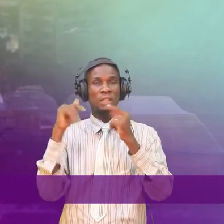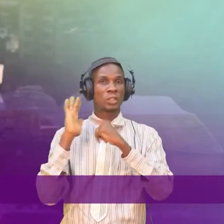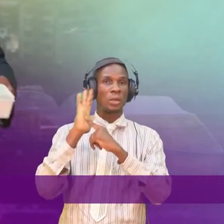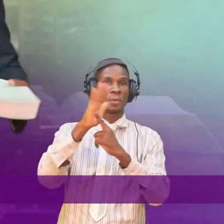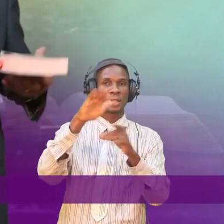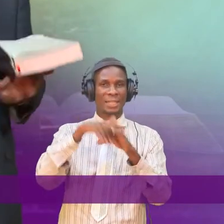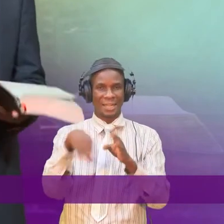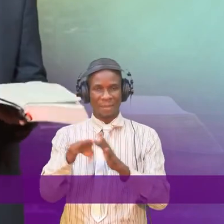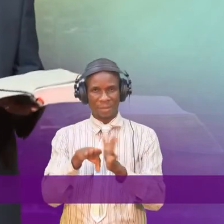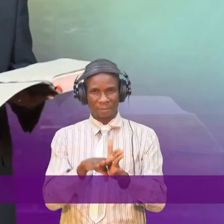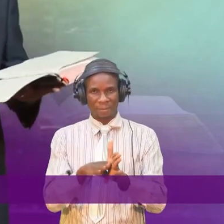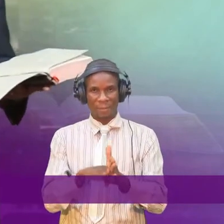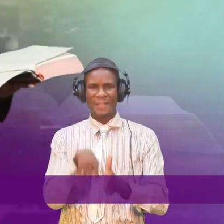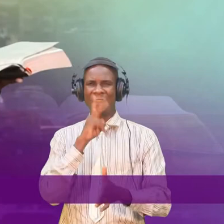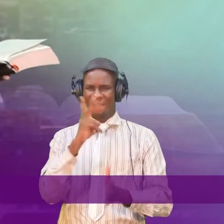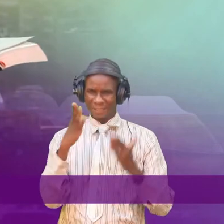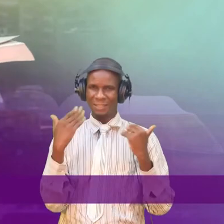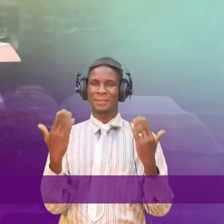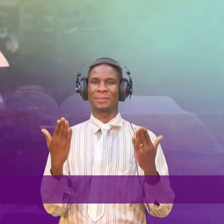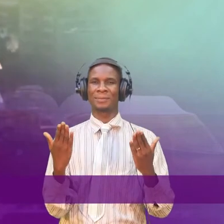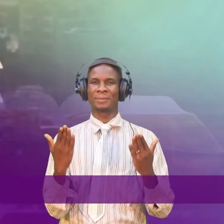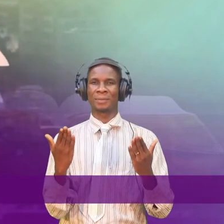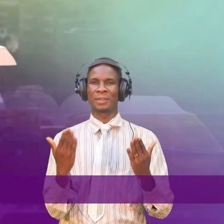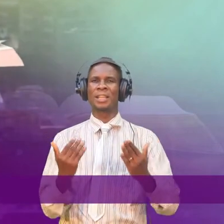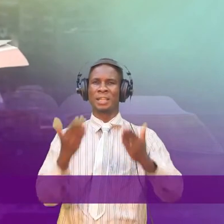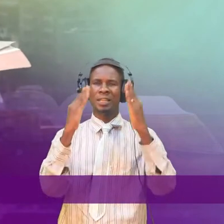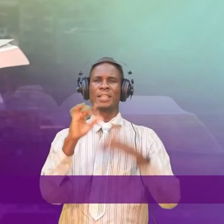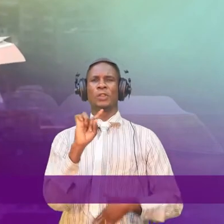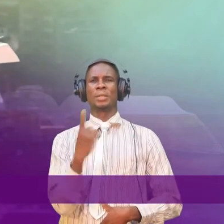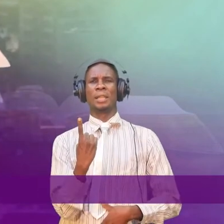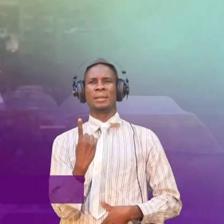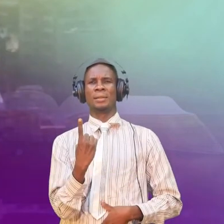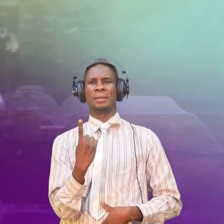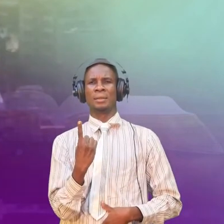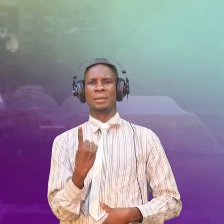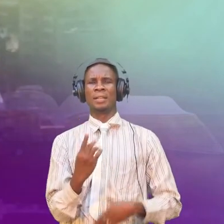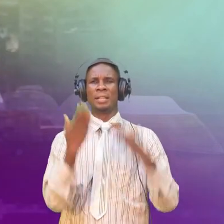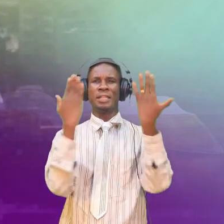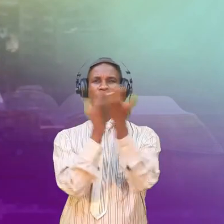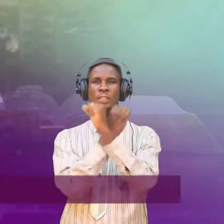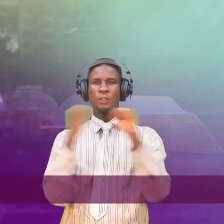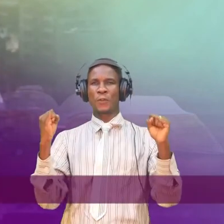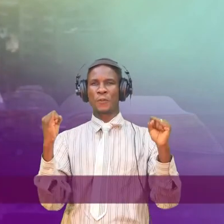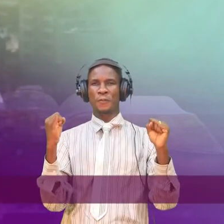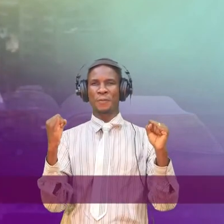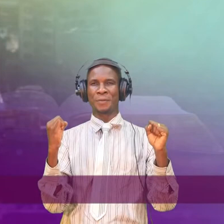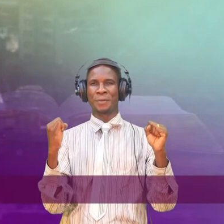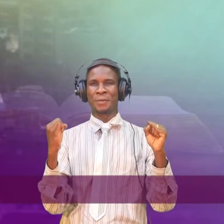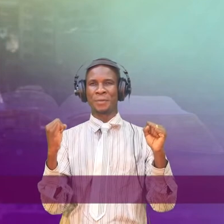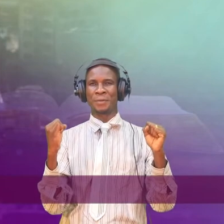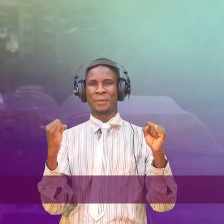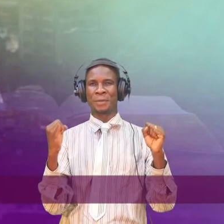lazima tuhakikishe kwamba ni Mungu wa Biblia, Mungu wa kweli, Mungu mmoja, Mungu